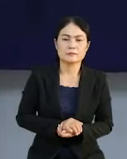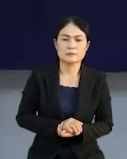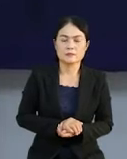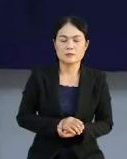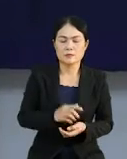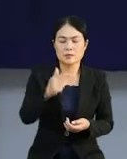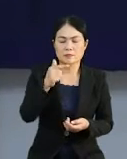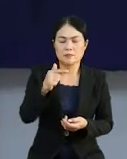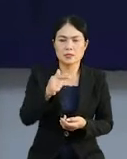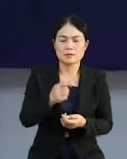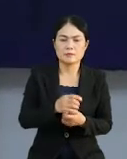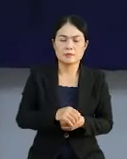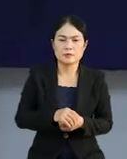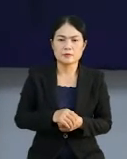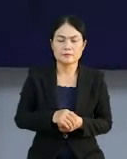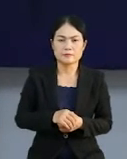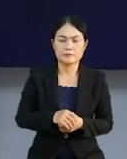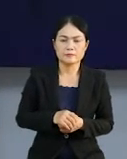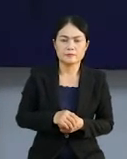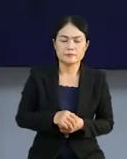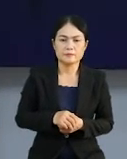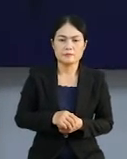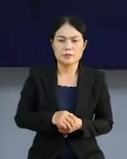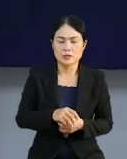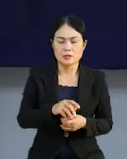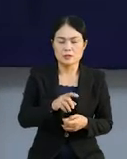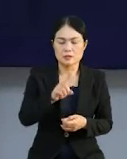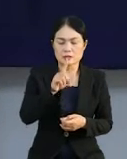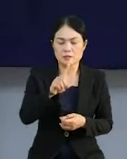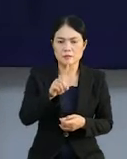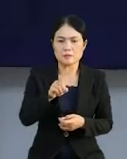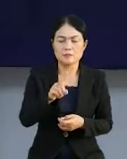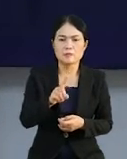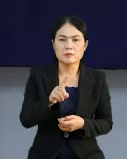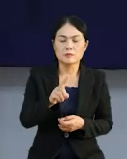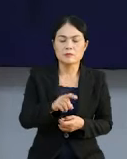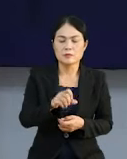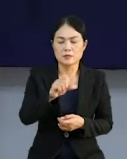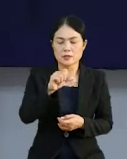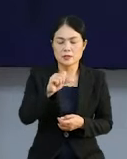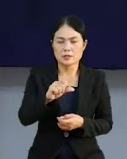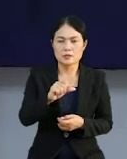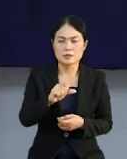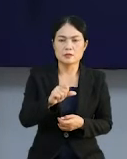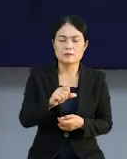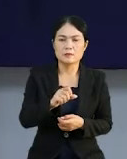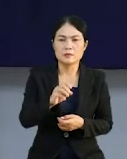rụng ngớ cọ đạp prà muối sain riêng